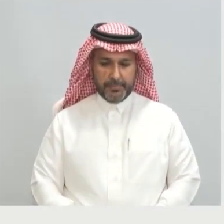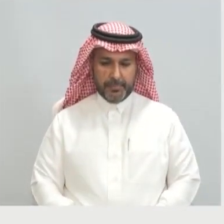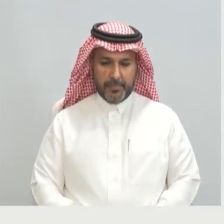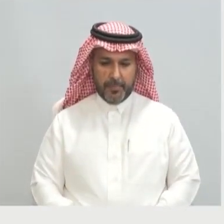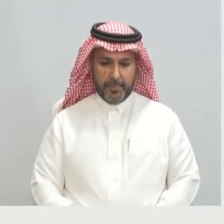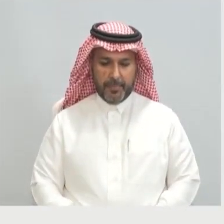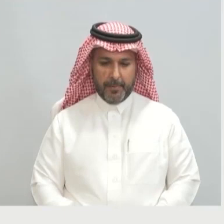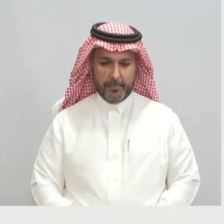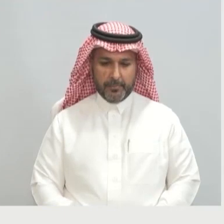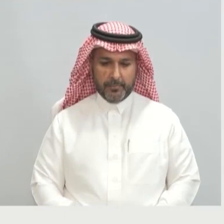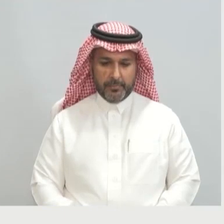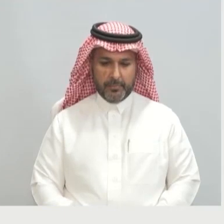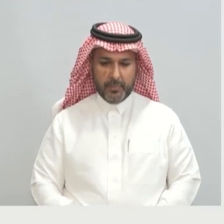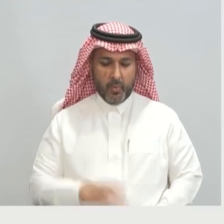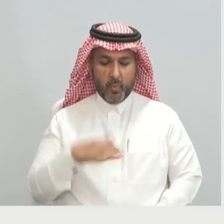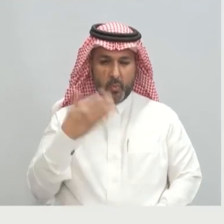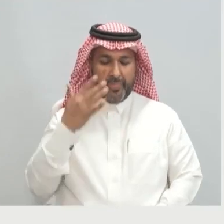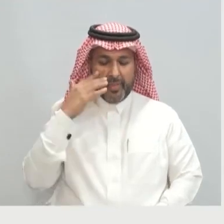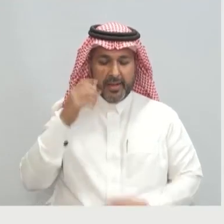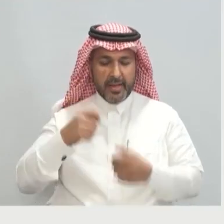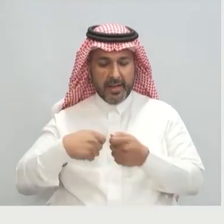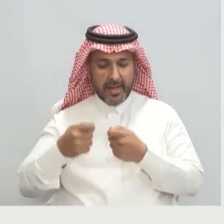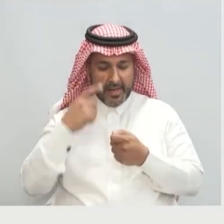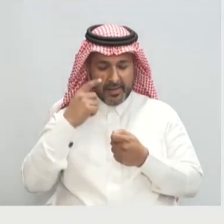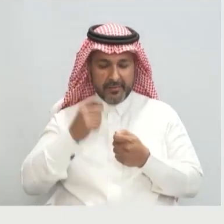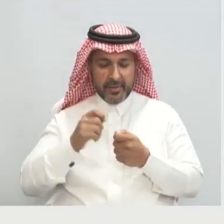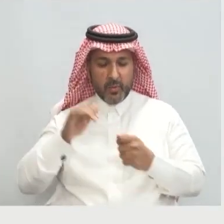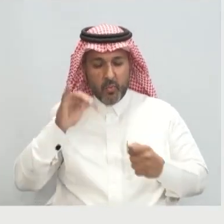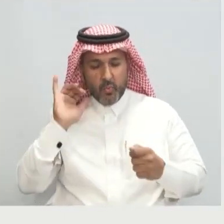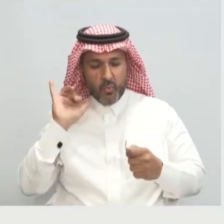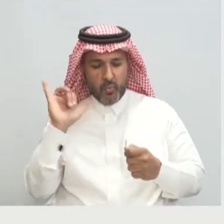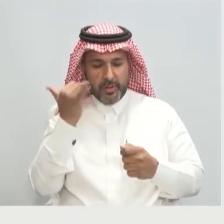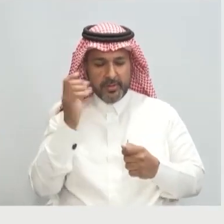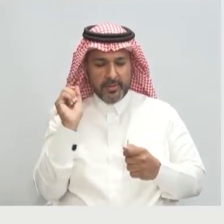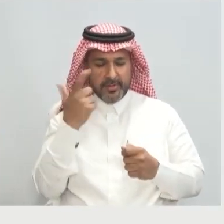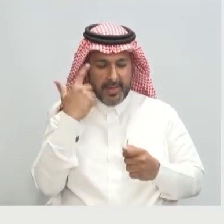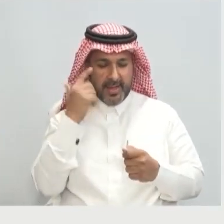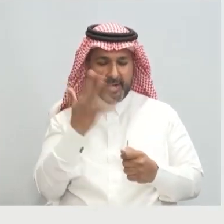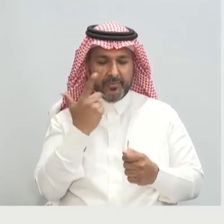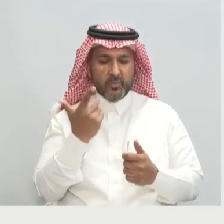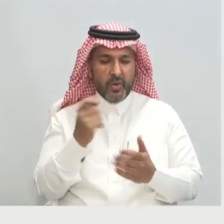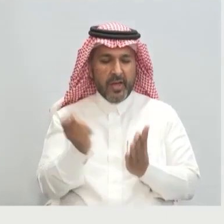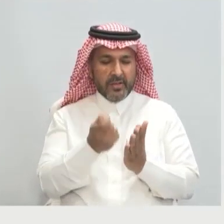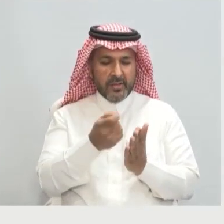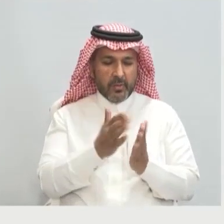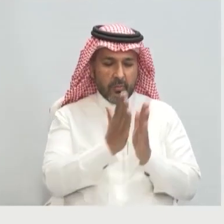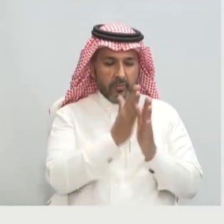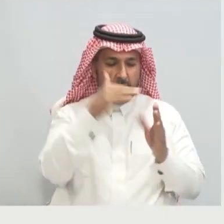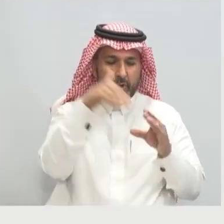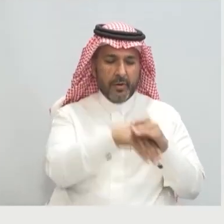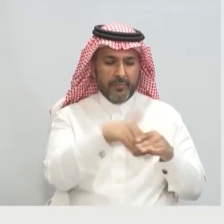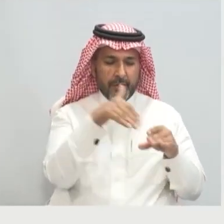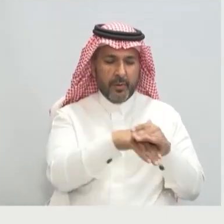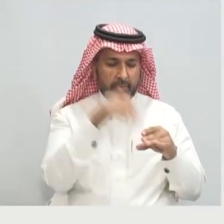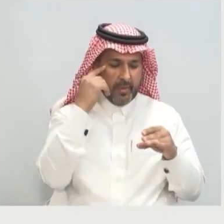والمذكرات والتقارير والنشرات ذكرنا امكانيه الاحتفاظ بسجل دائم وبالتاكيد سيكون سهل للنشر ويكون